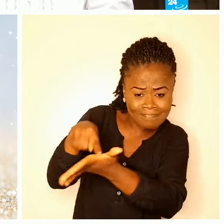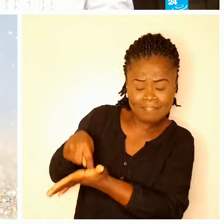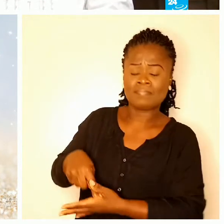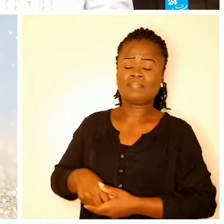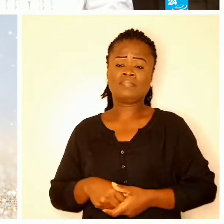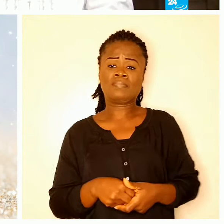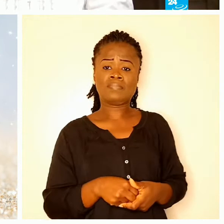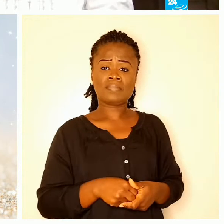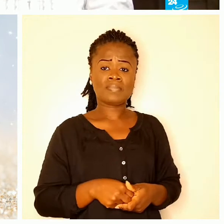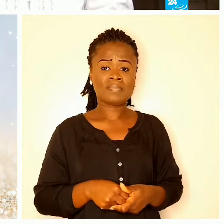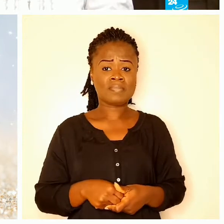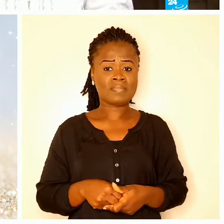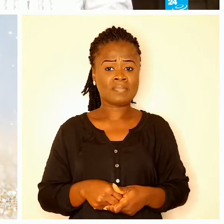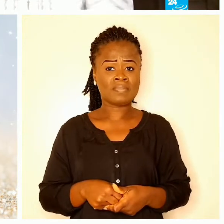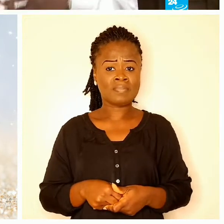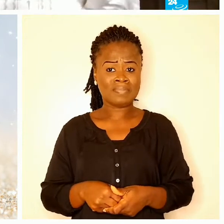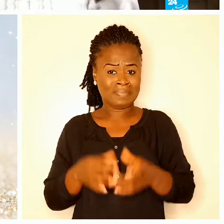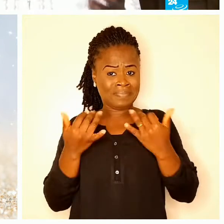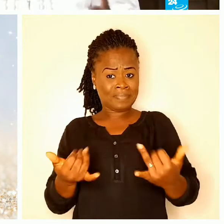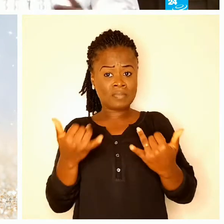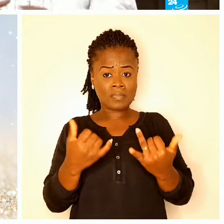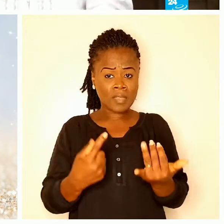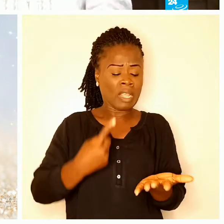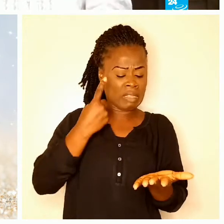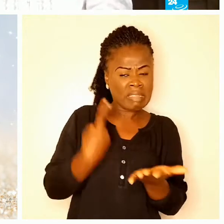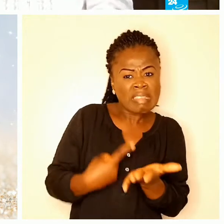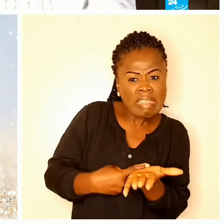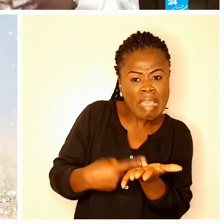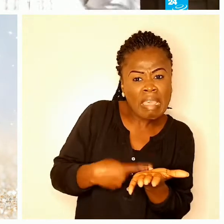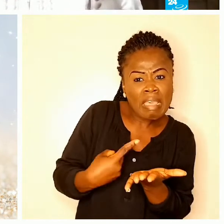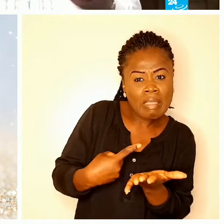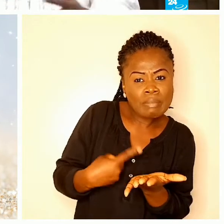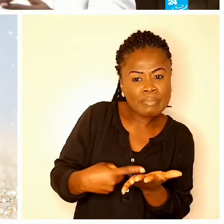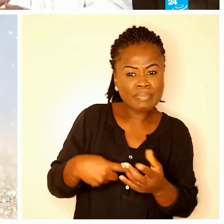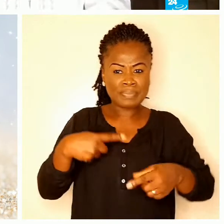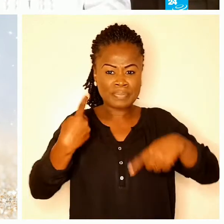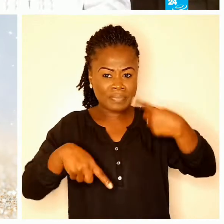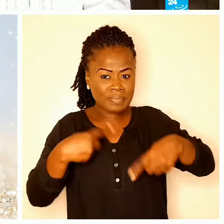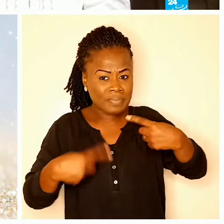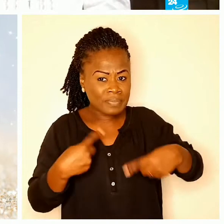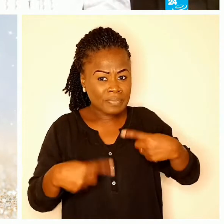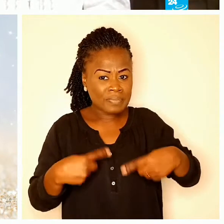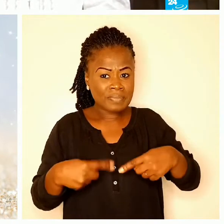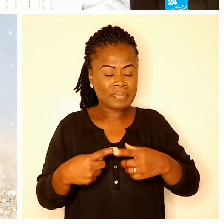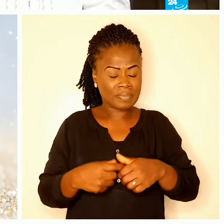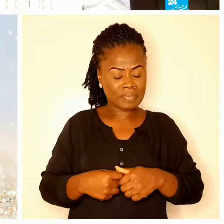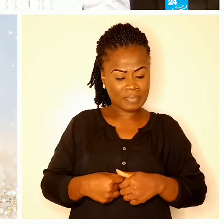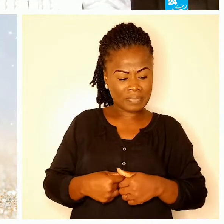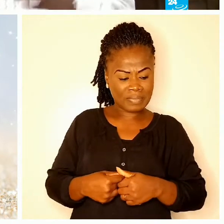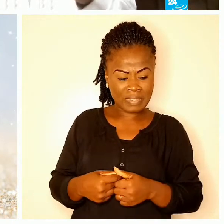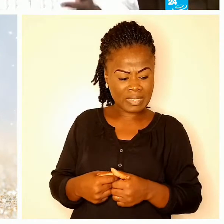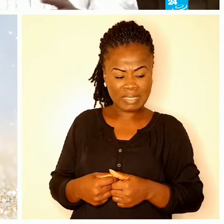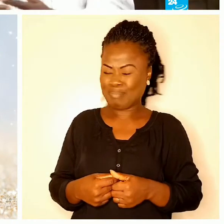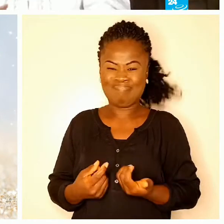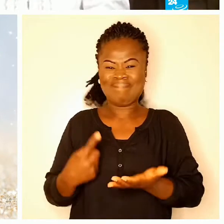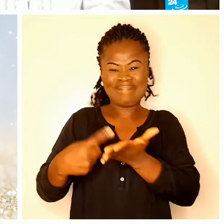d'État, sont à pied d'œuvre. Maintenant, le débat politicien ou le débat qui veut nous faire perdre du temps, vraiment, je ne